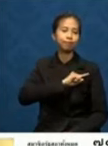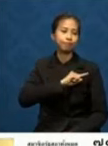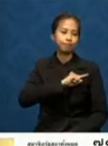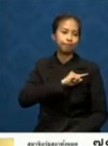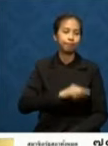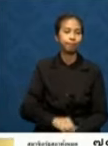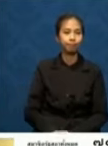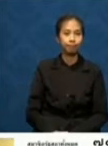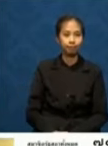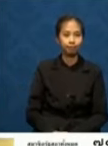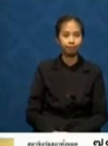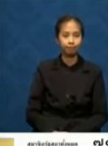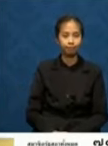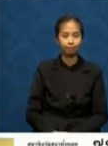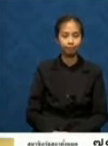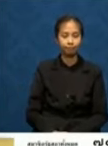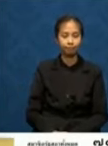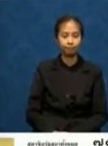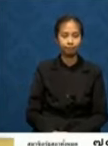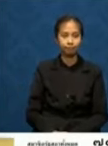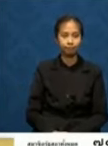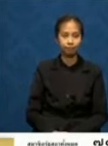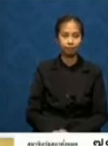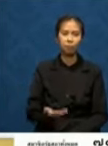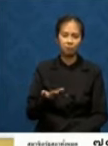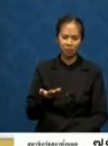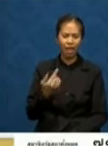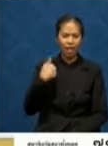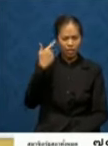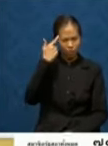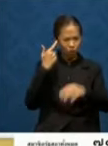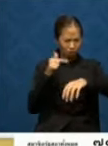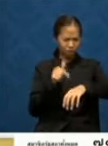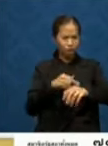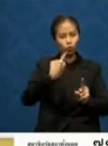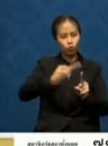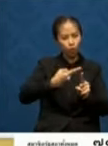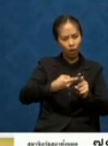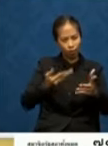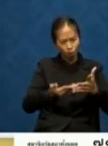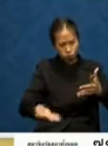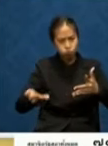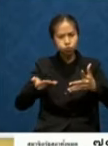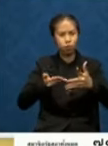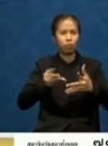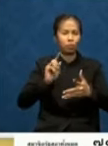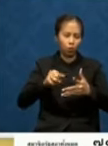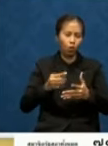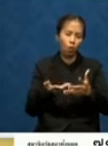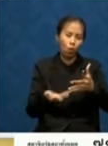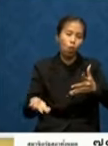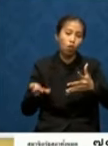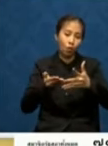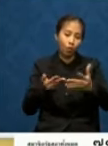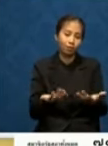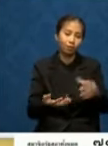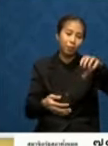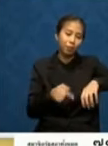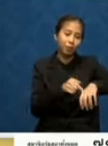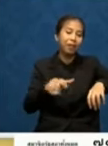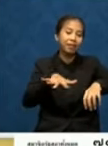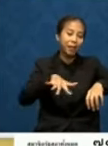ซึ่งตรงนี้น่าจะยกระดับให้เป็นสำนักงานเทียบเท่ากลุ่มเพื่อสามารถจะผลักดันผ